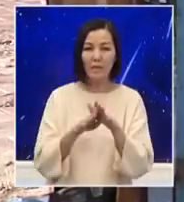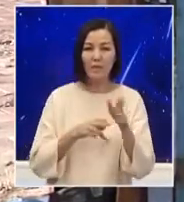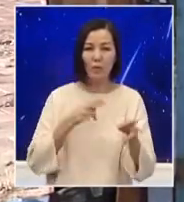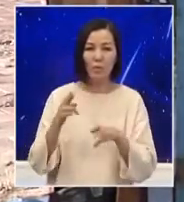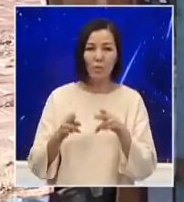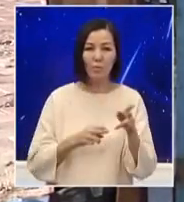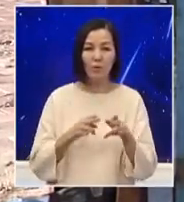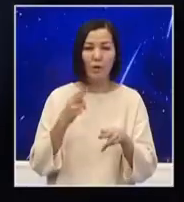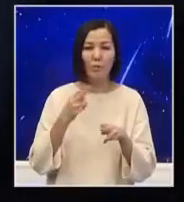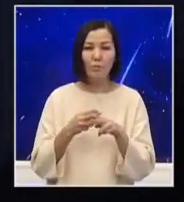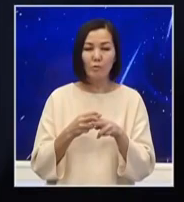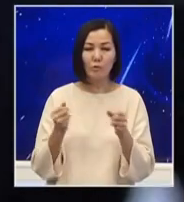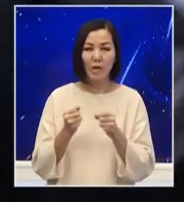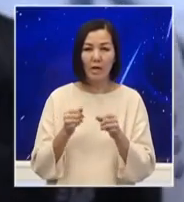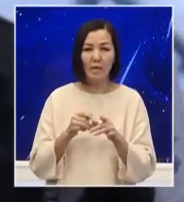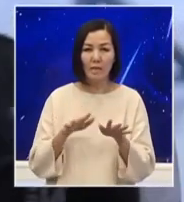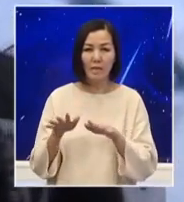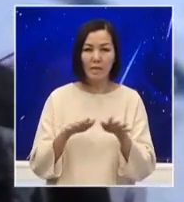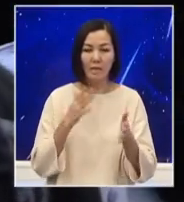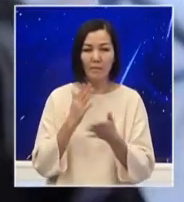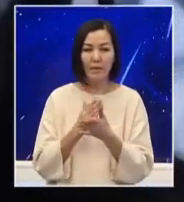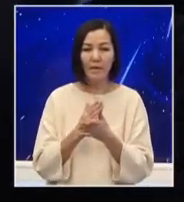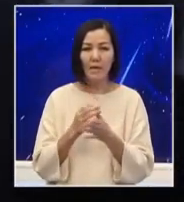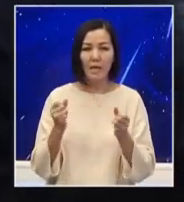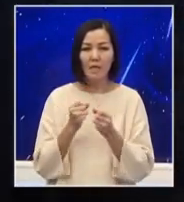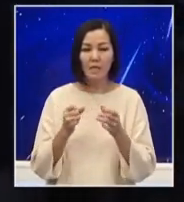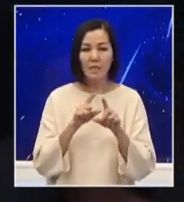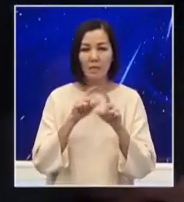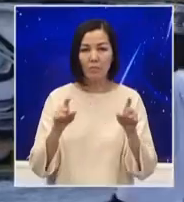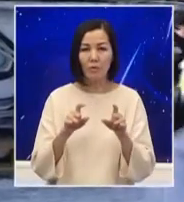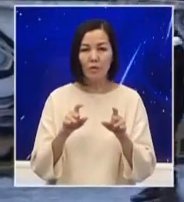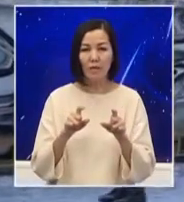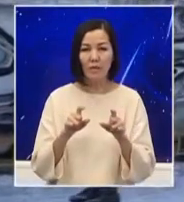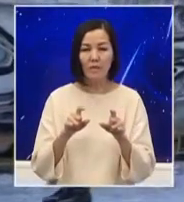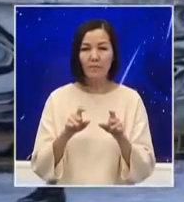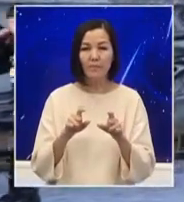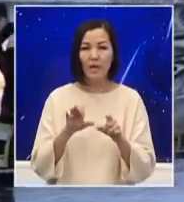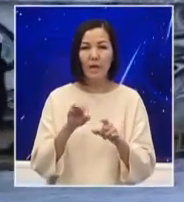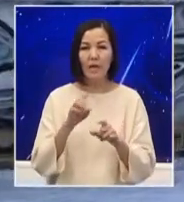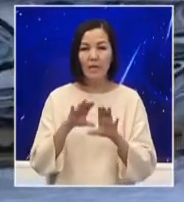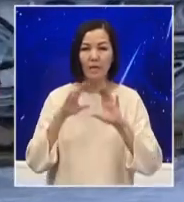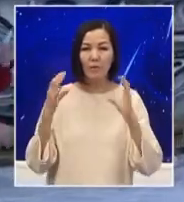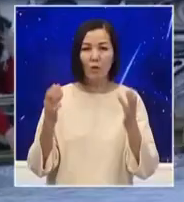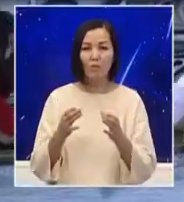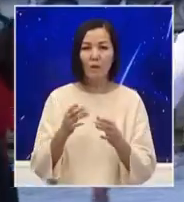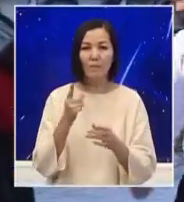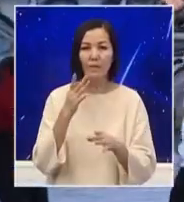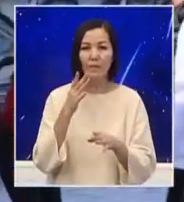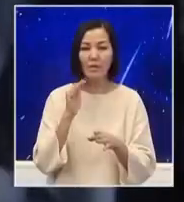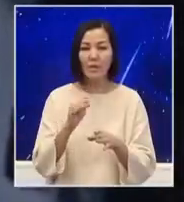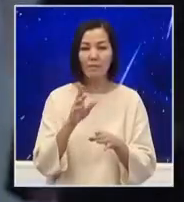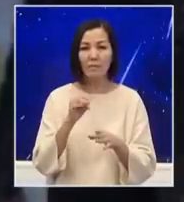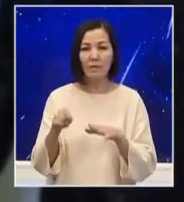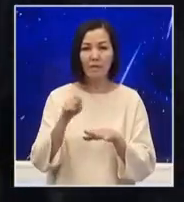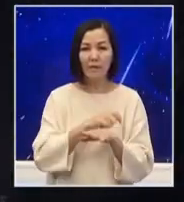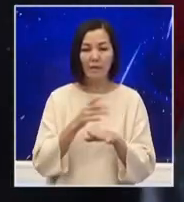бар. Соның бірі әрі халық ең көп жиналатыны мына қысқы спорттық нысан. Бұл аттракцион аренаның аумағы 1,5 мыңға жуық шаршы